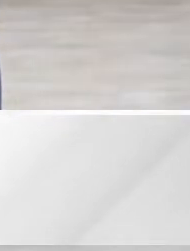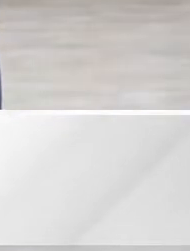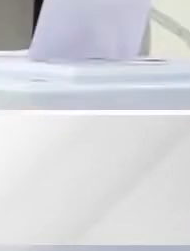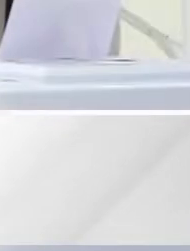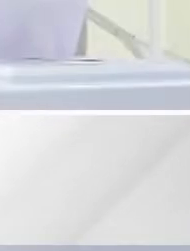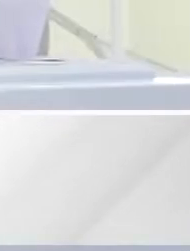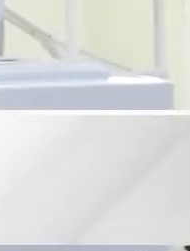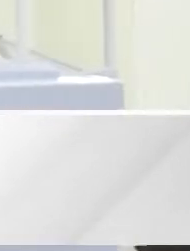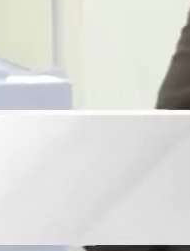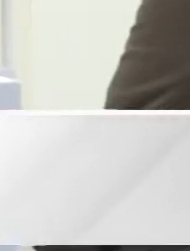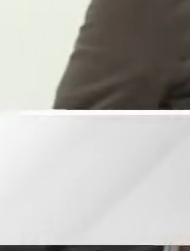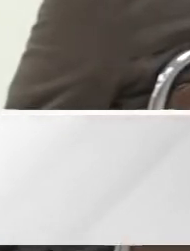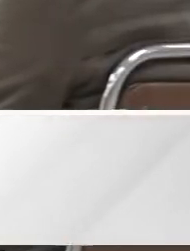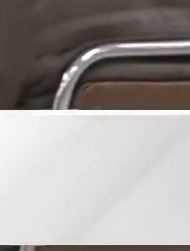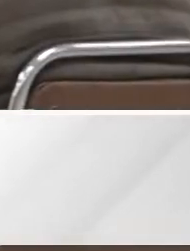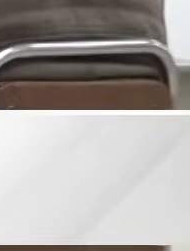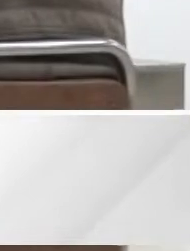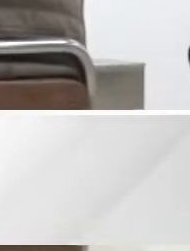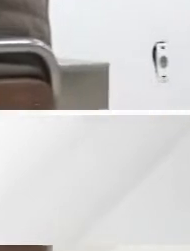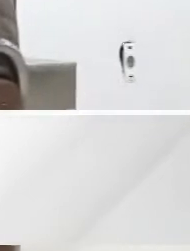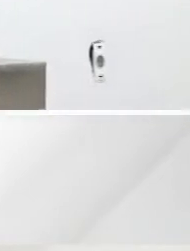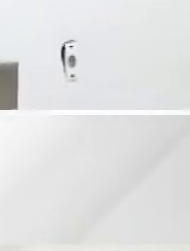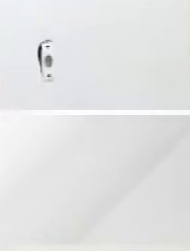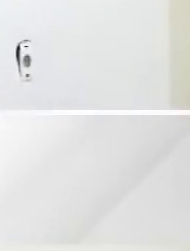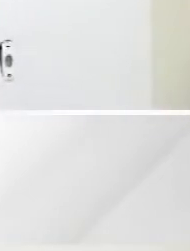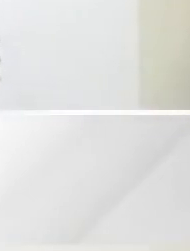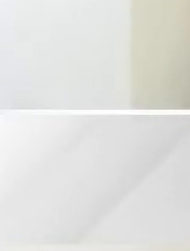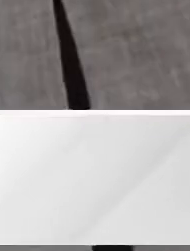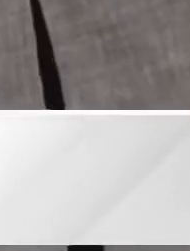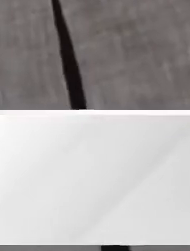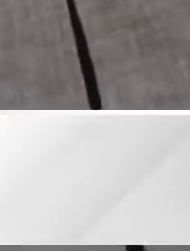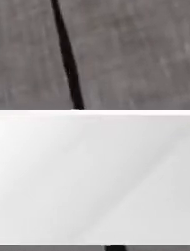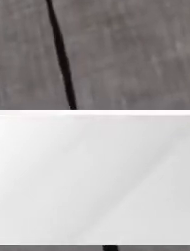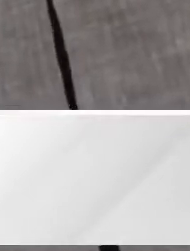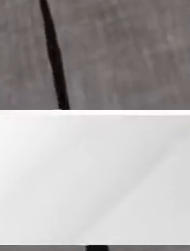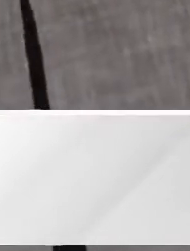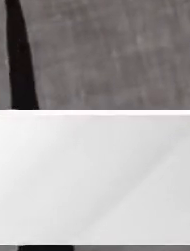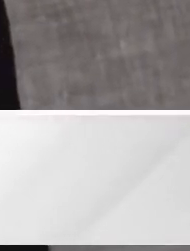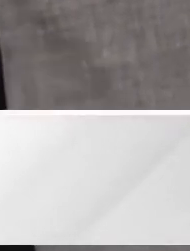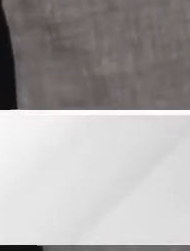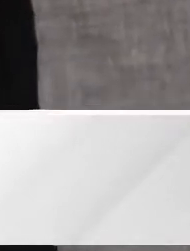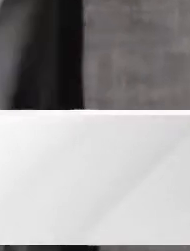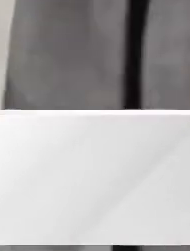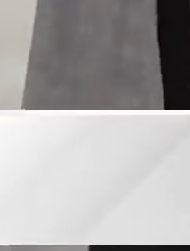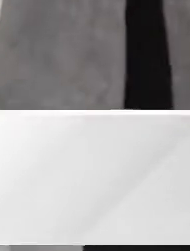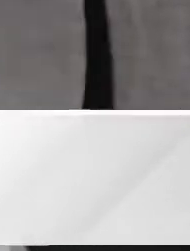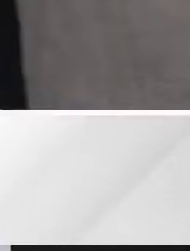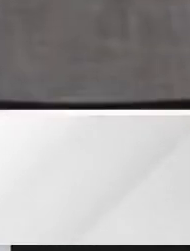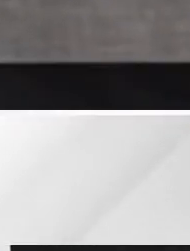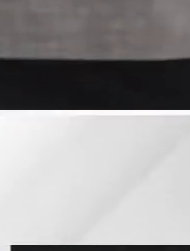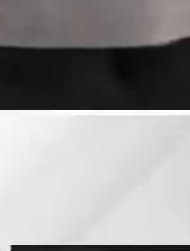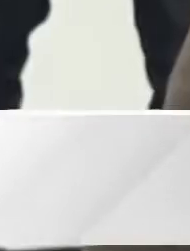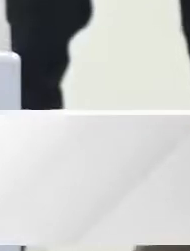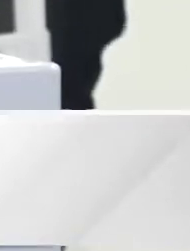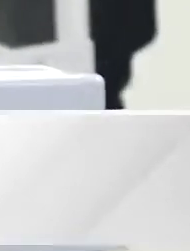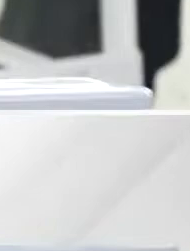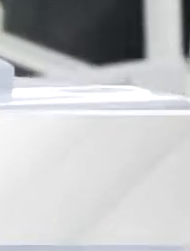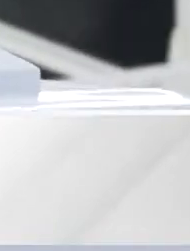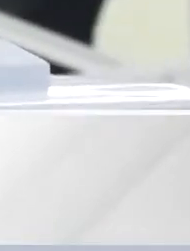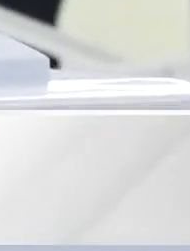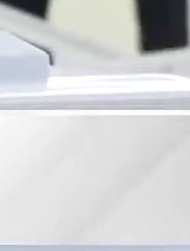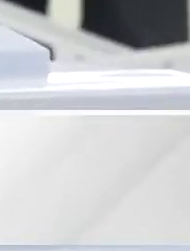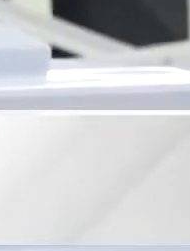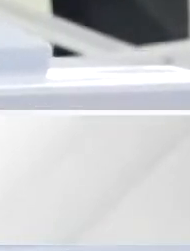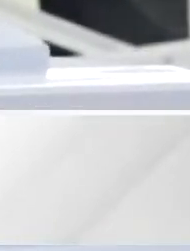현재 구시군의 관할 구역에 주민등록이 되어 있는 선거자를 대상으로 2월 25일 확정했고, 제외선거인